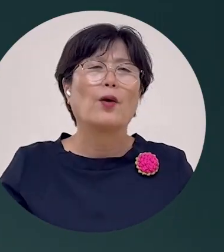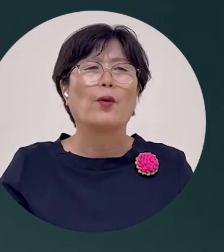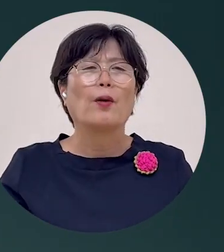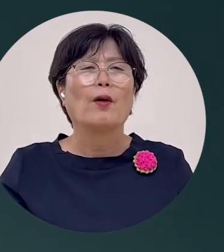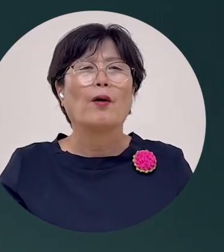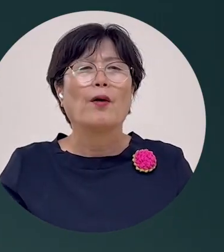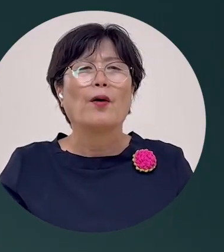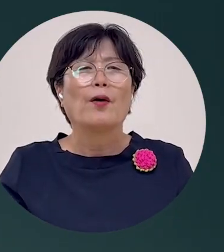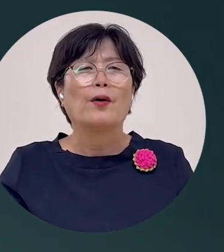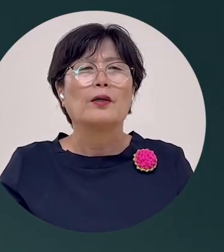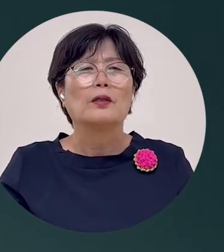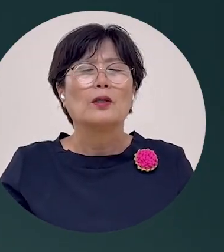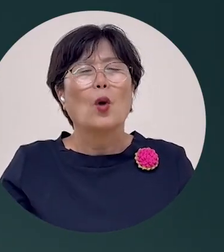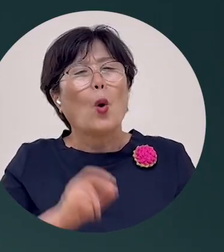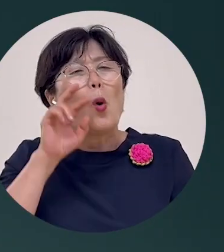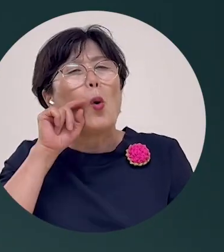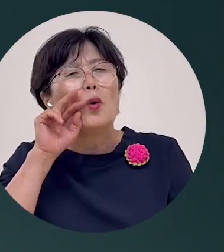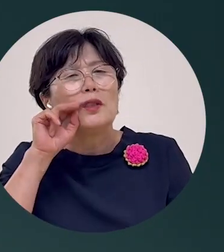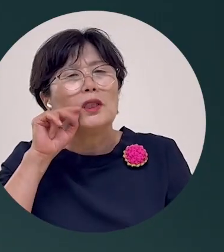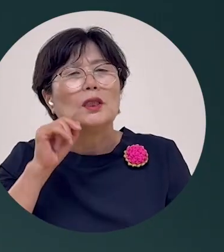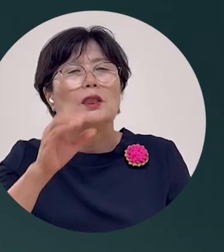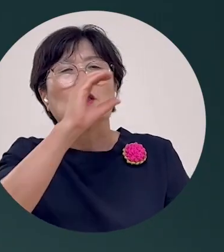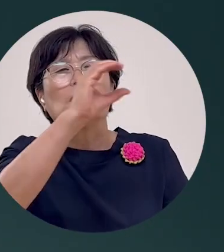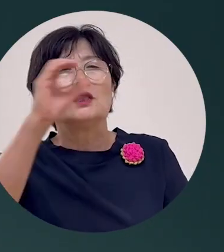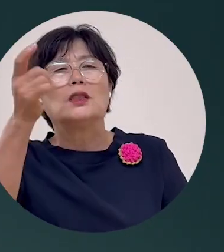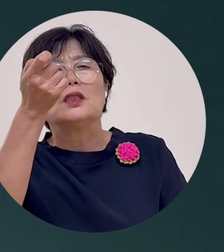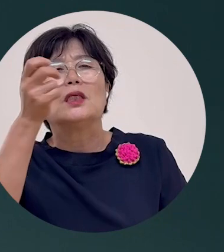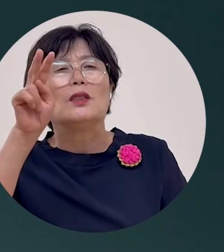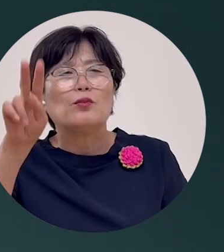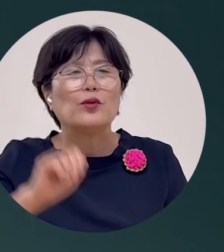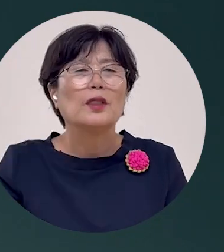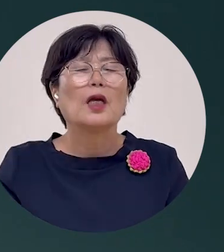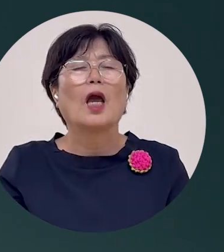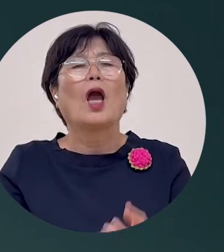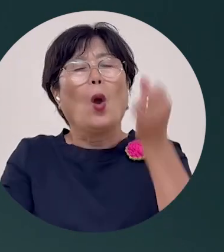CCTV의 원조, 몰카의 원조를 아시는가요?